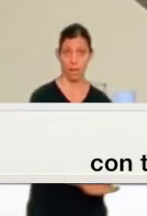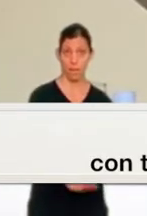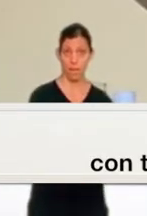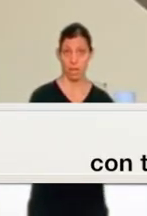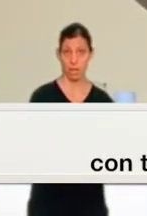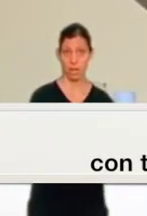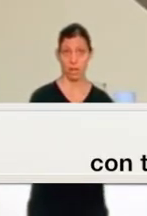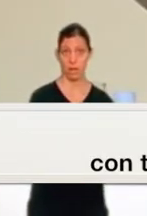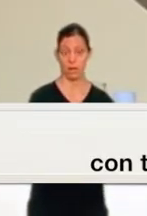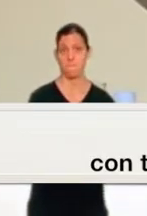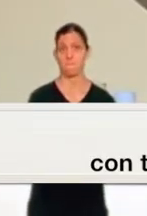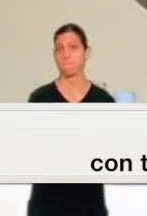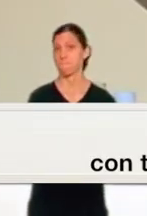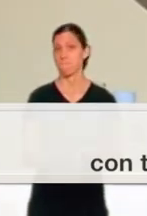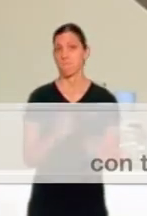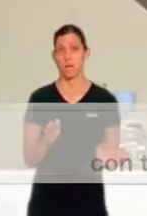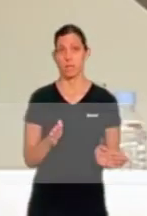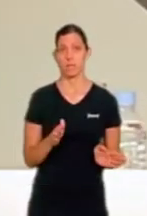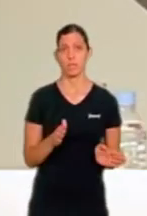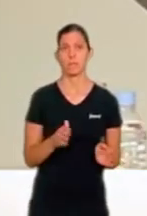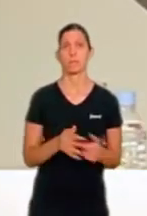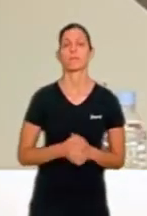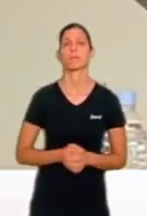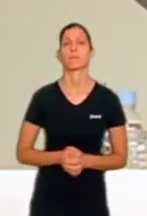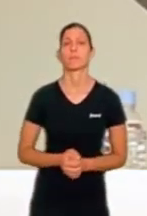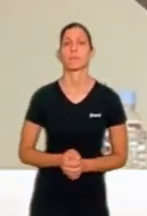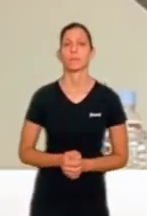implica. Quan un té 3 anys.